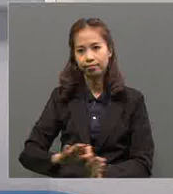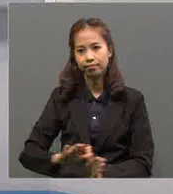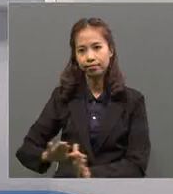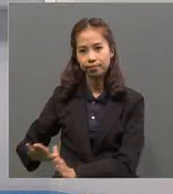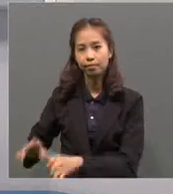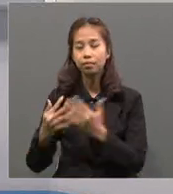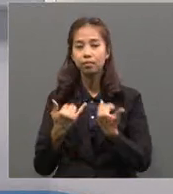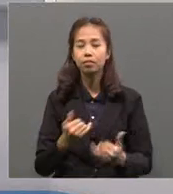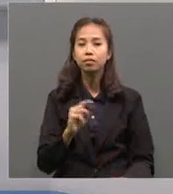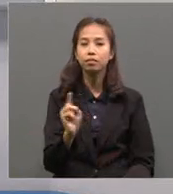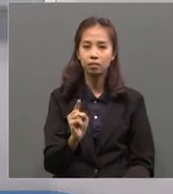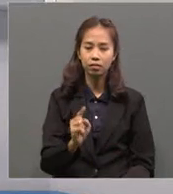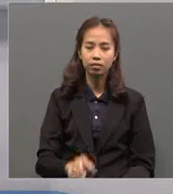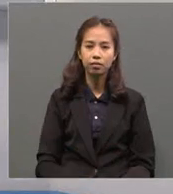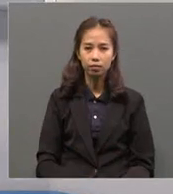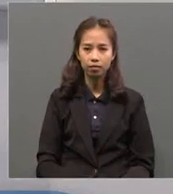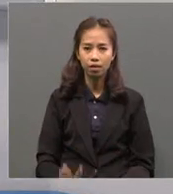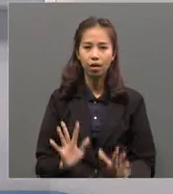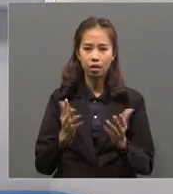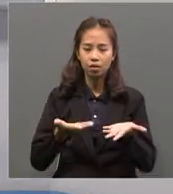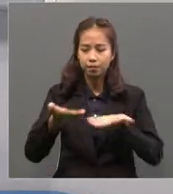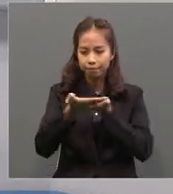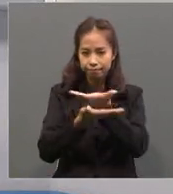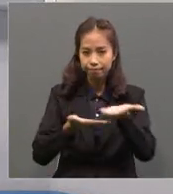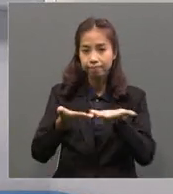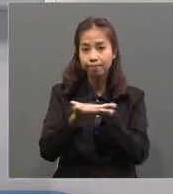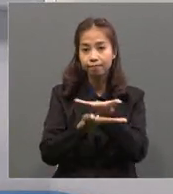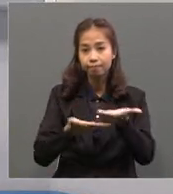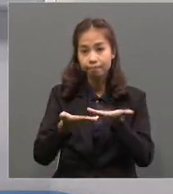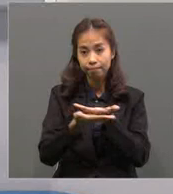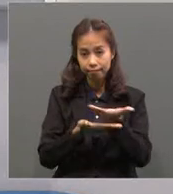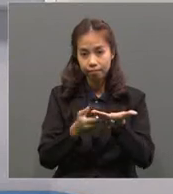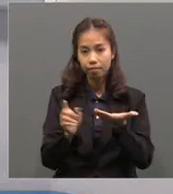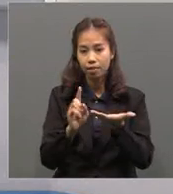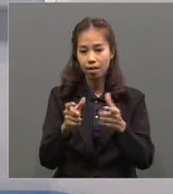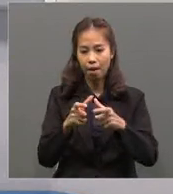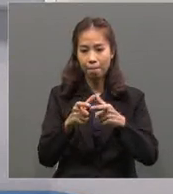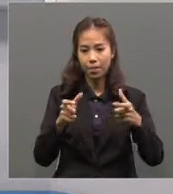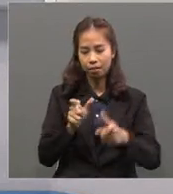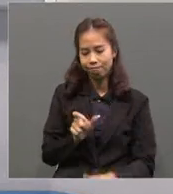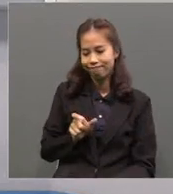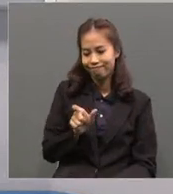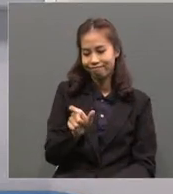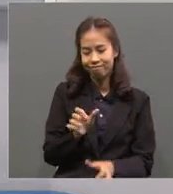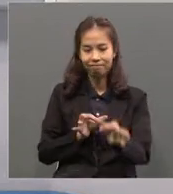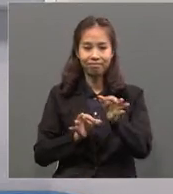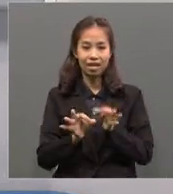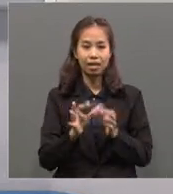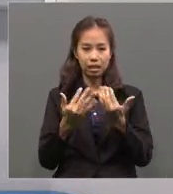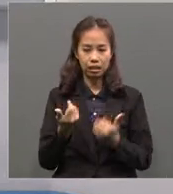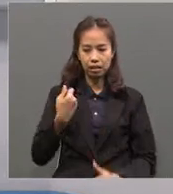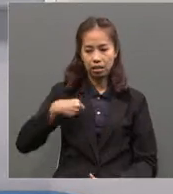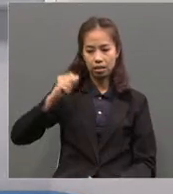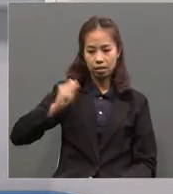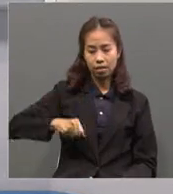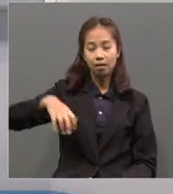ต่อเนื่องนะครับหลังจากที่มีการพิจารณาเรื่องของการเสียบบัตรแทนกันศาลฎีกาแผนกคดีอาญาของผู้